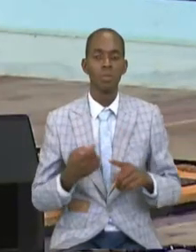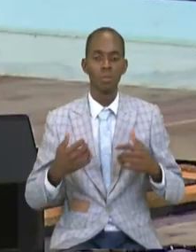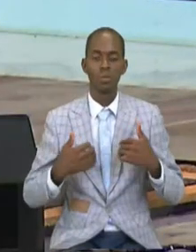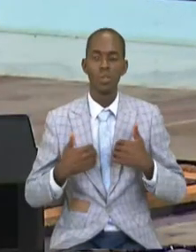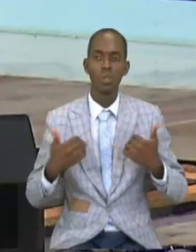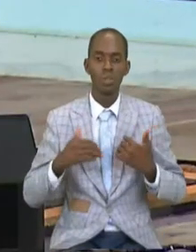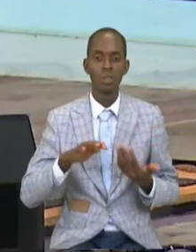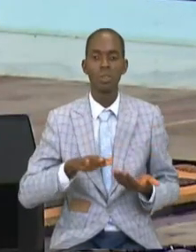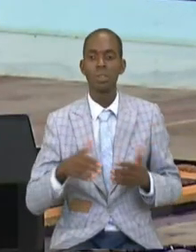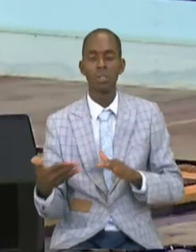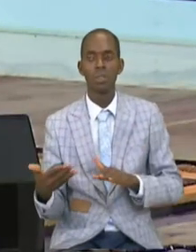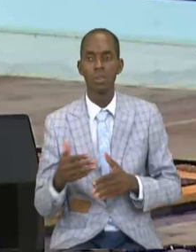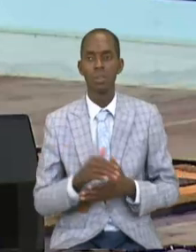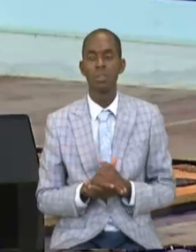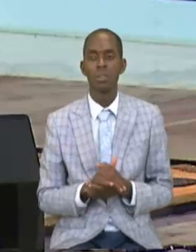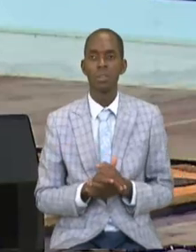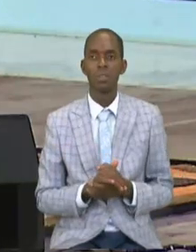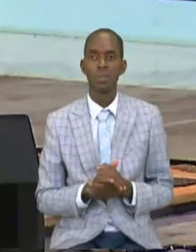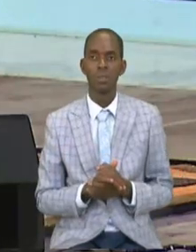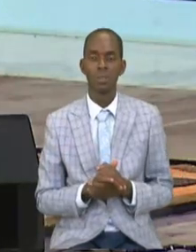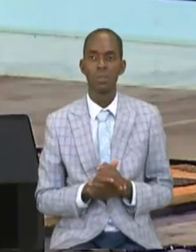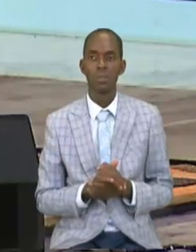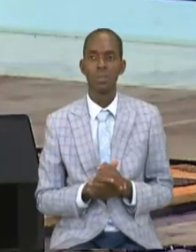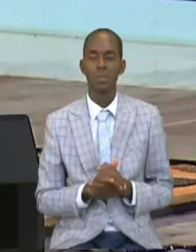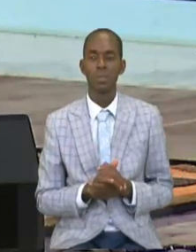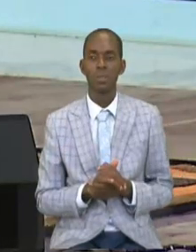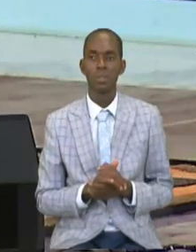Vous êtes affranchi de la mort prématurée.